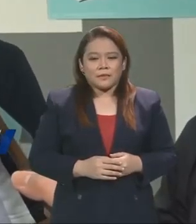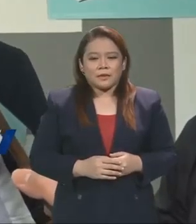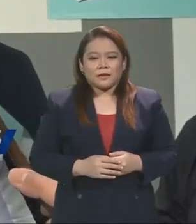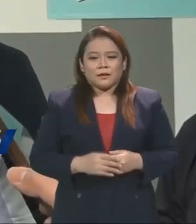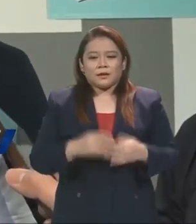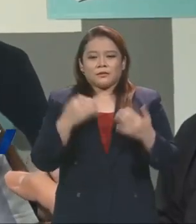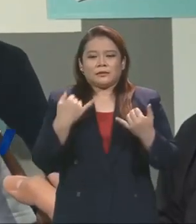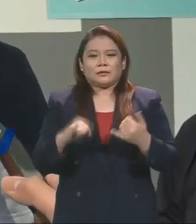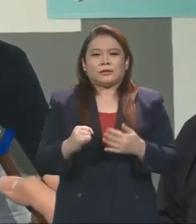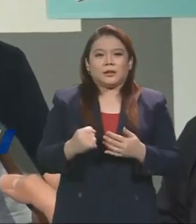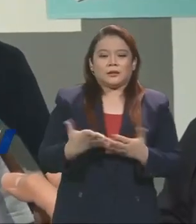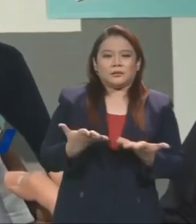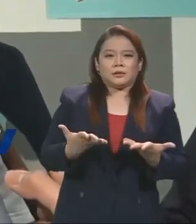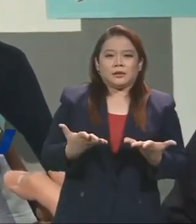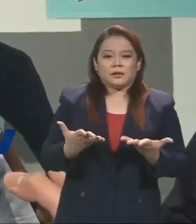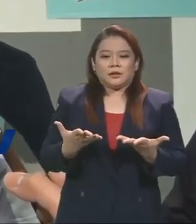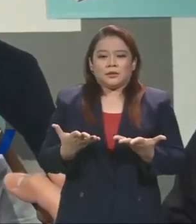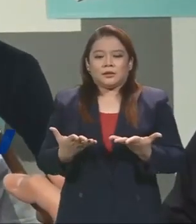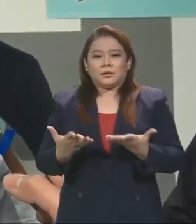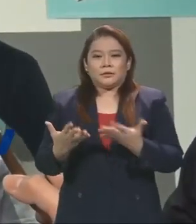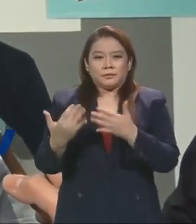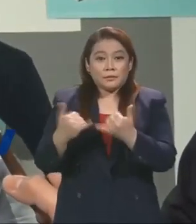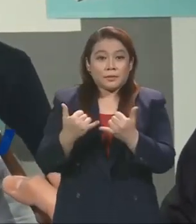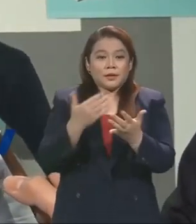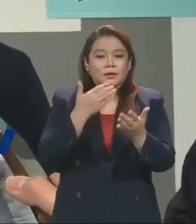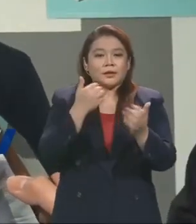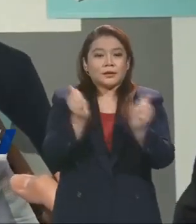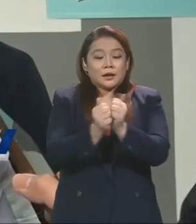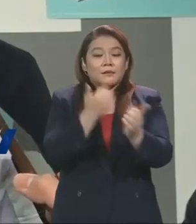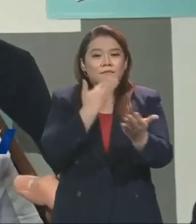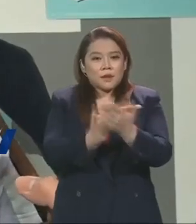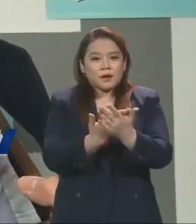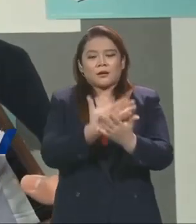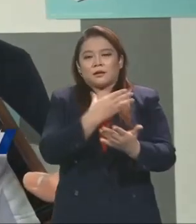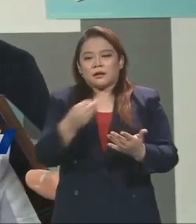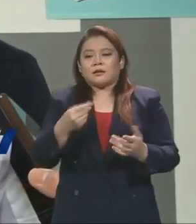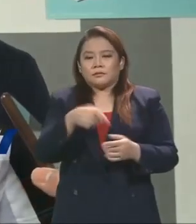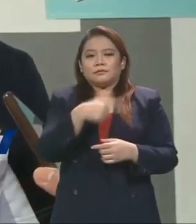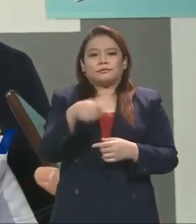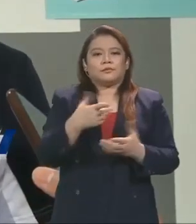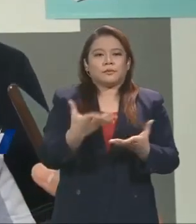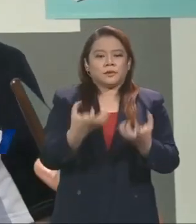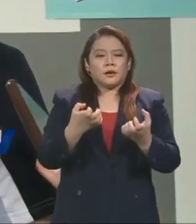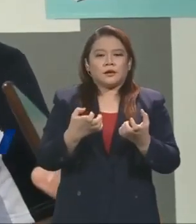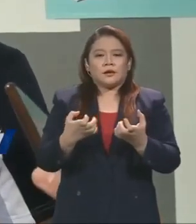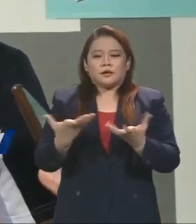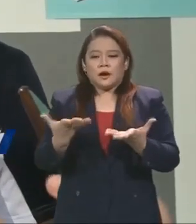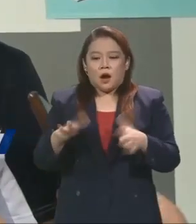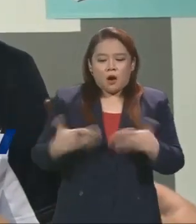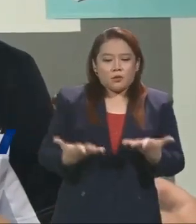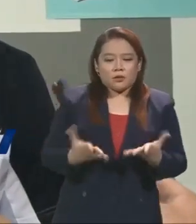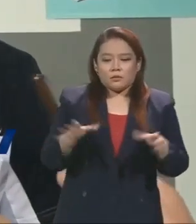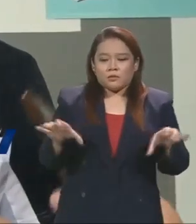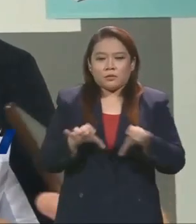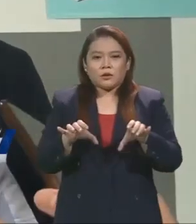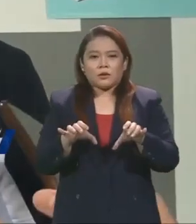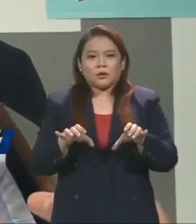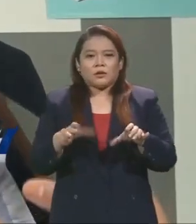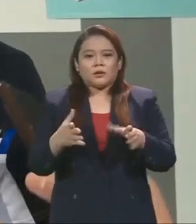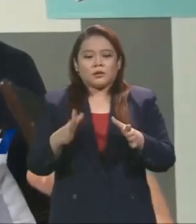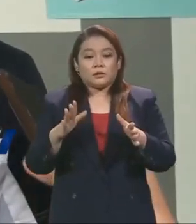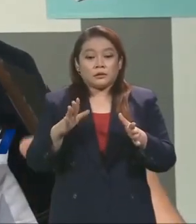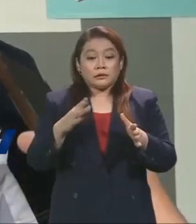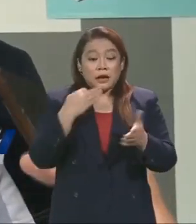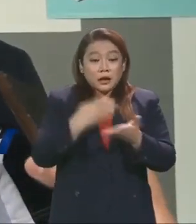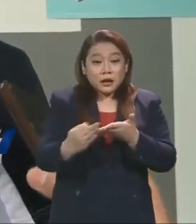cannot overcome. They want to break through, they want to play better, they want to play a better shot, nak matikan bola ni, then lepas tu tak